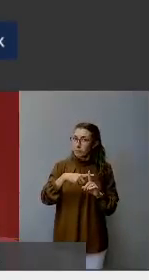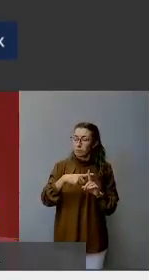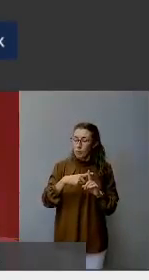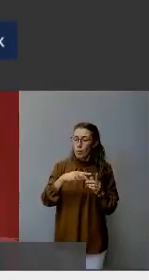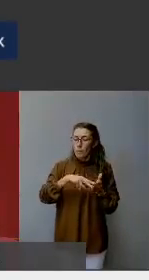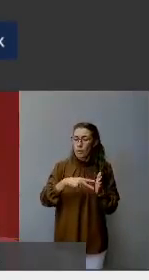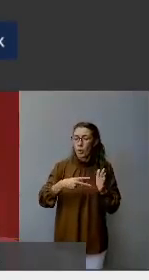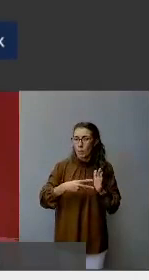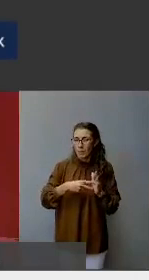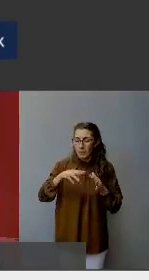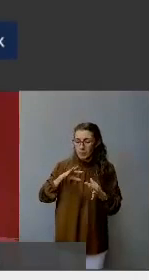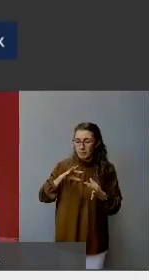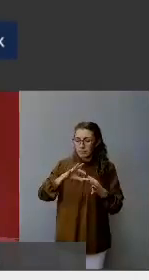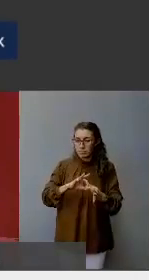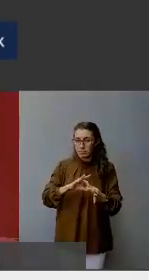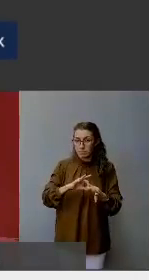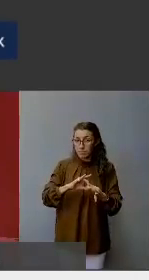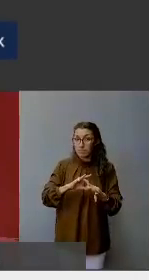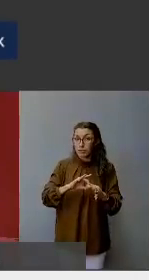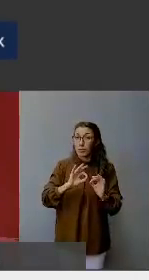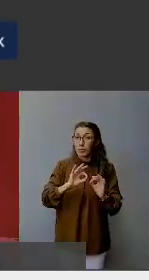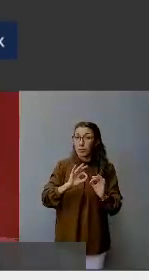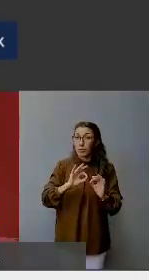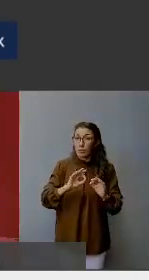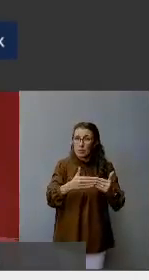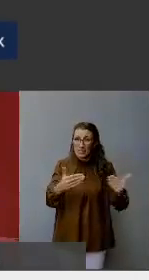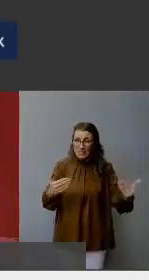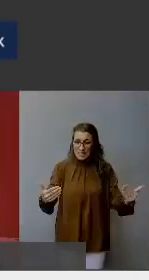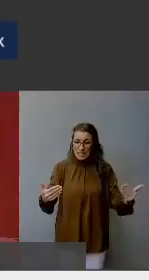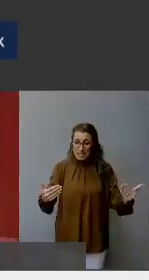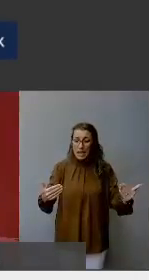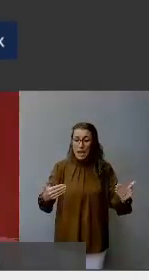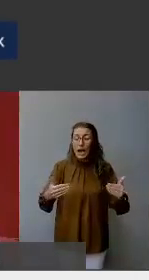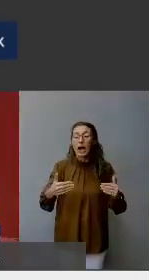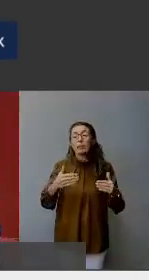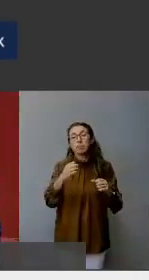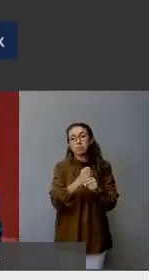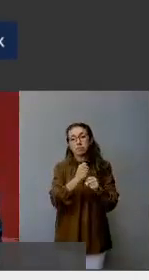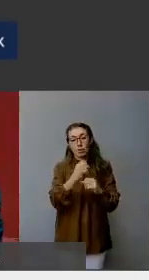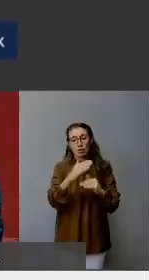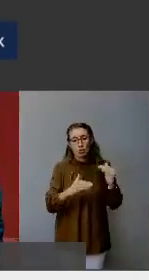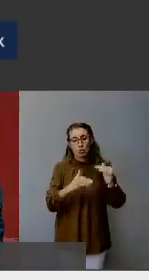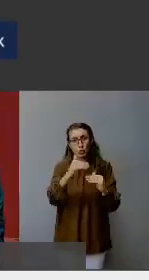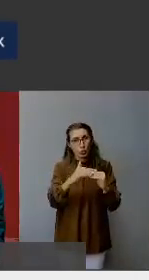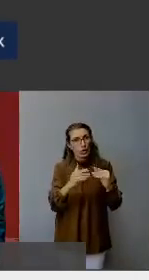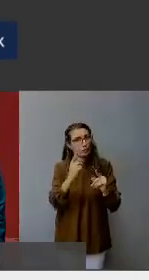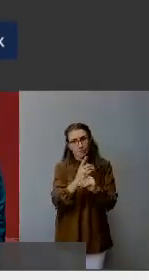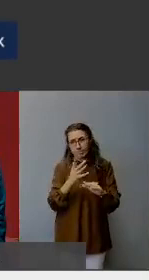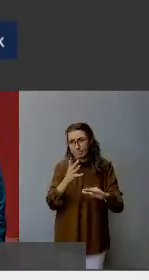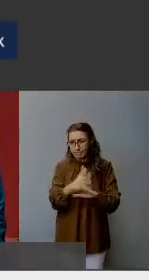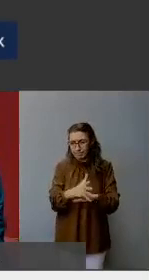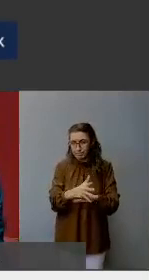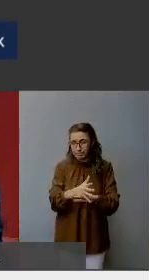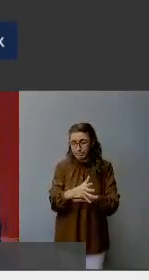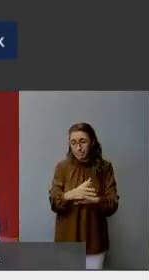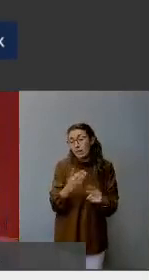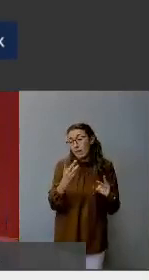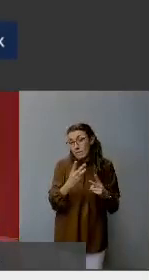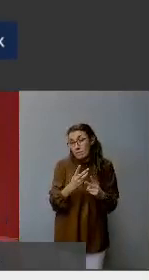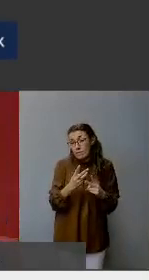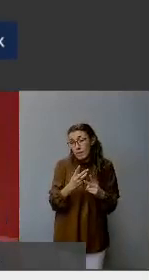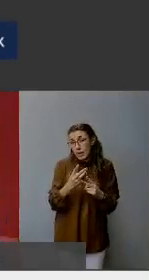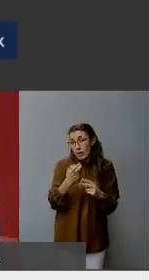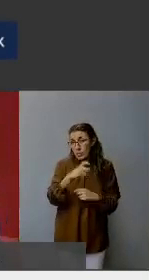della di celle alla posizione strutturale della diga che ha necessitato di lavori e diciamo che questi erano un po le due ragioni